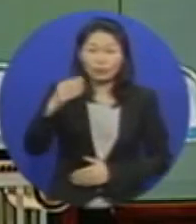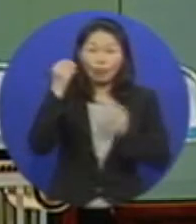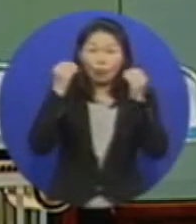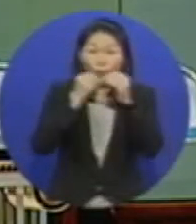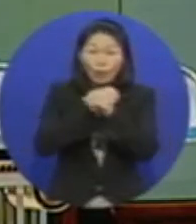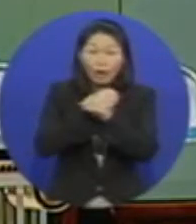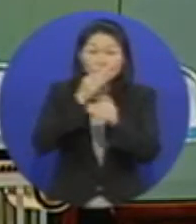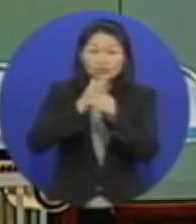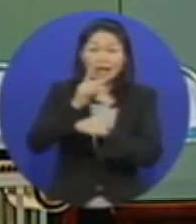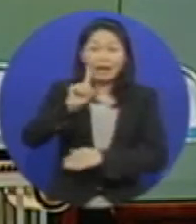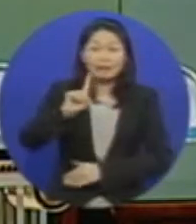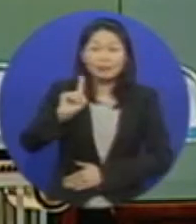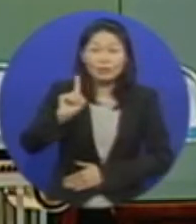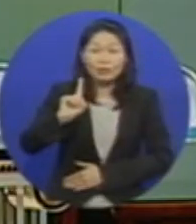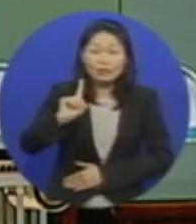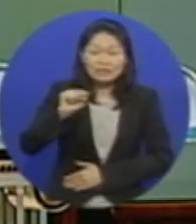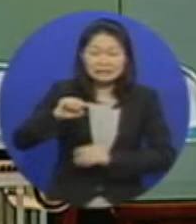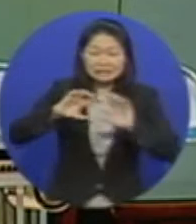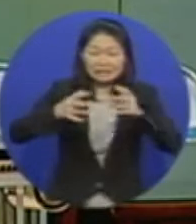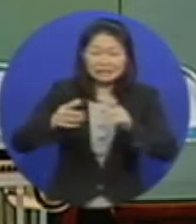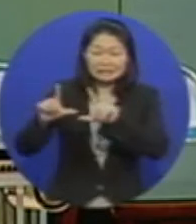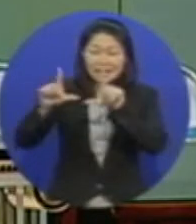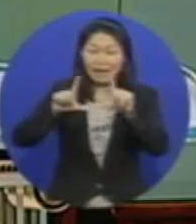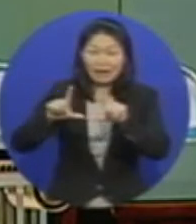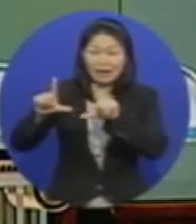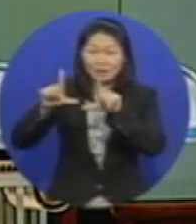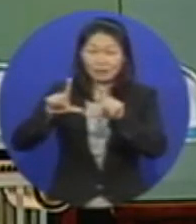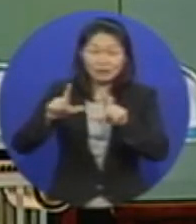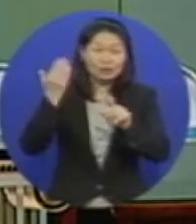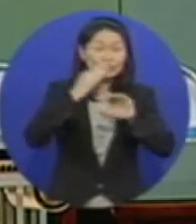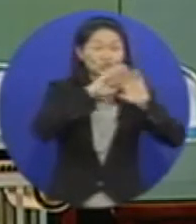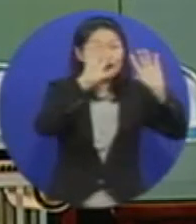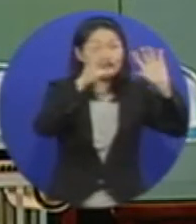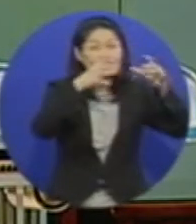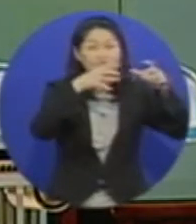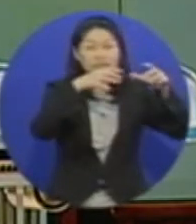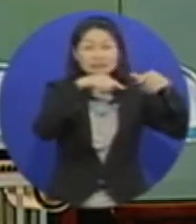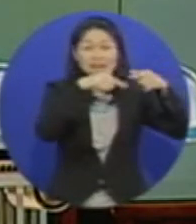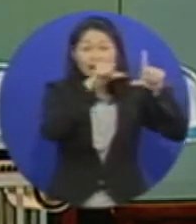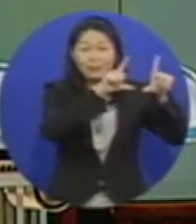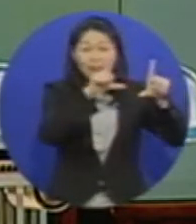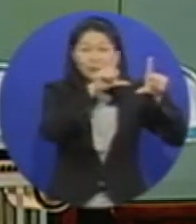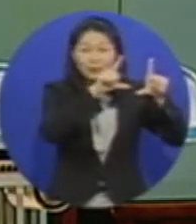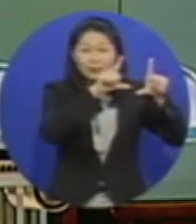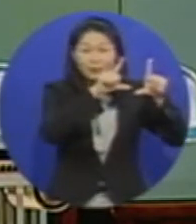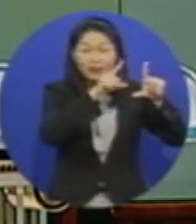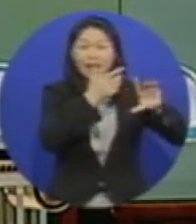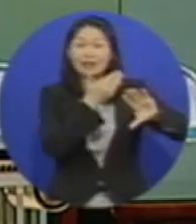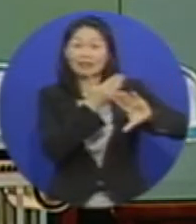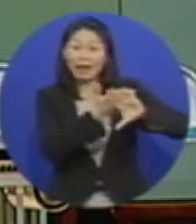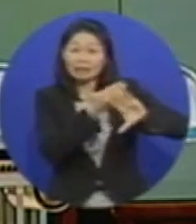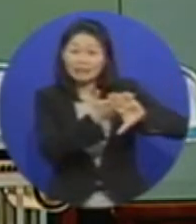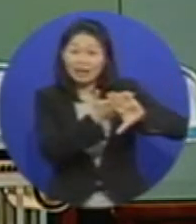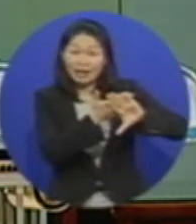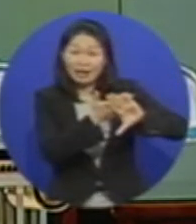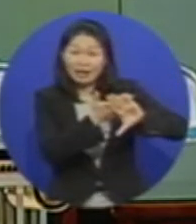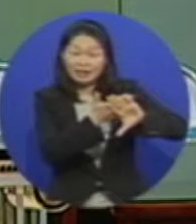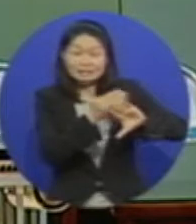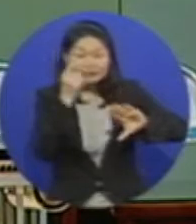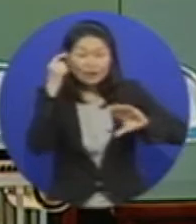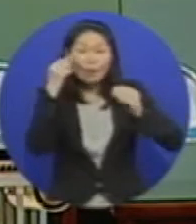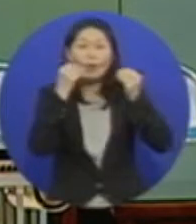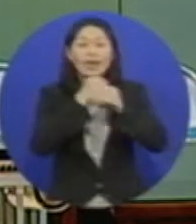중에 하나가 이 세상에서 사는 것과 천국에서 사는 것이 다를 거다 이런 어휘가